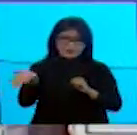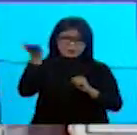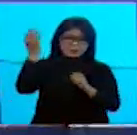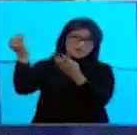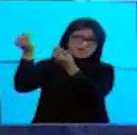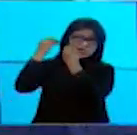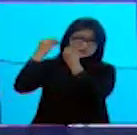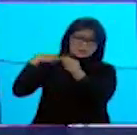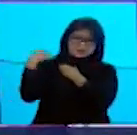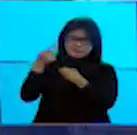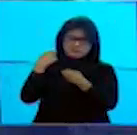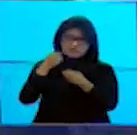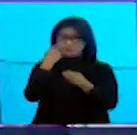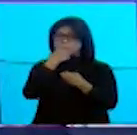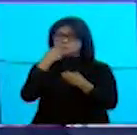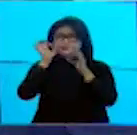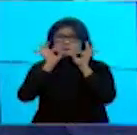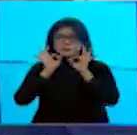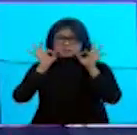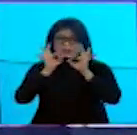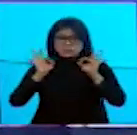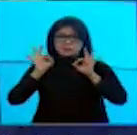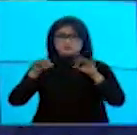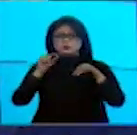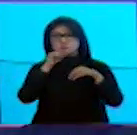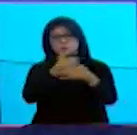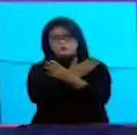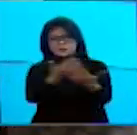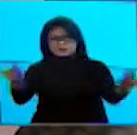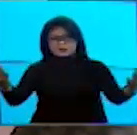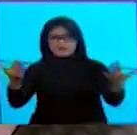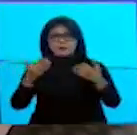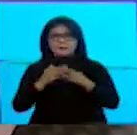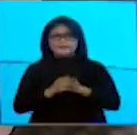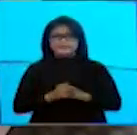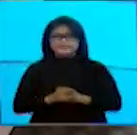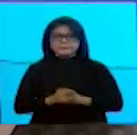hingga kini masih relevan sebagai juru sehat penyelamat. Dari Jakarta, Riri